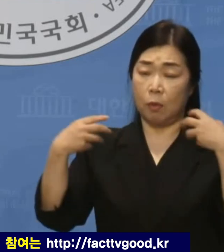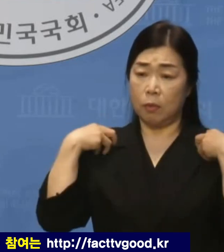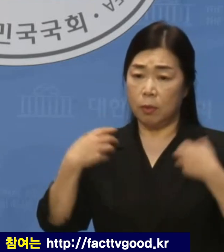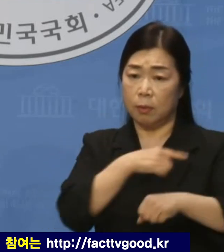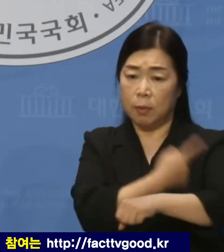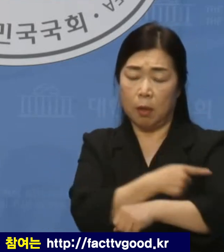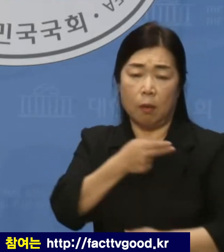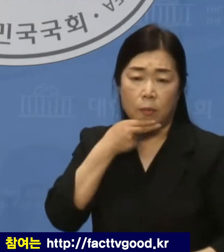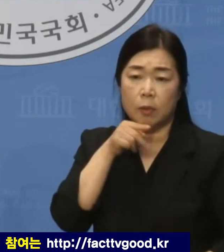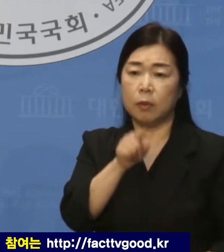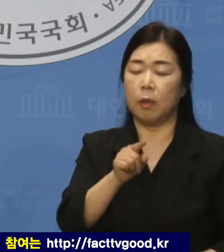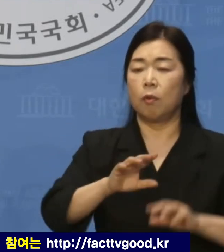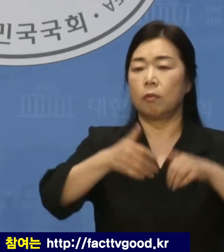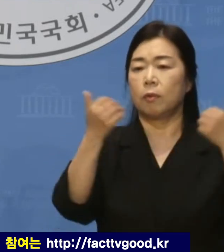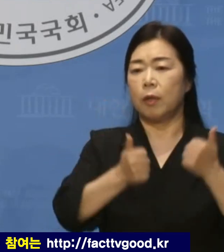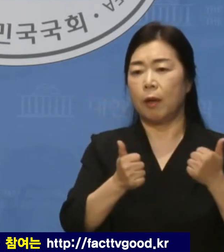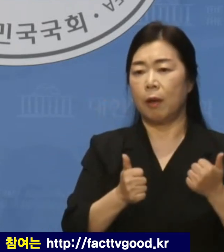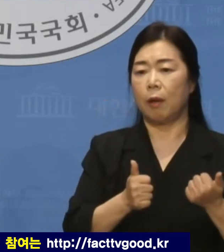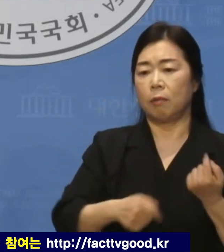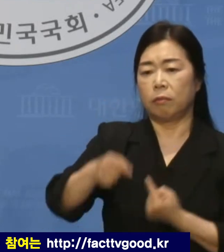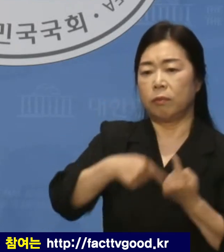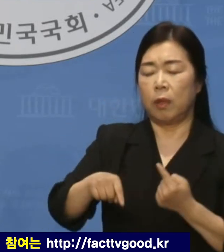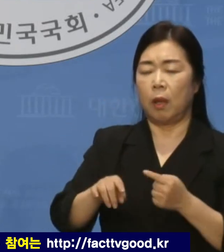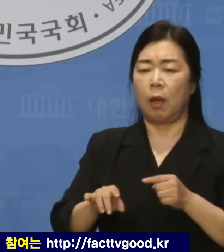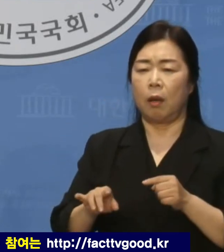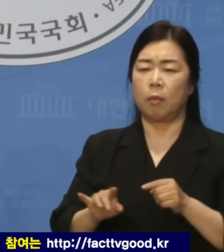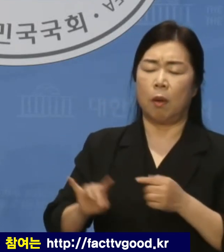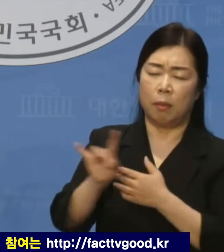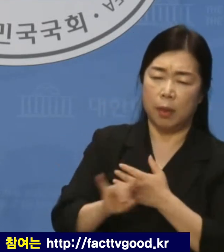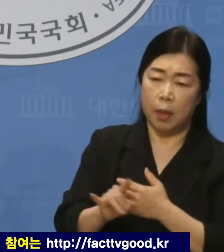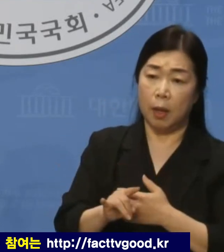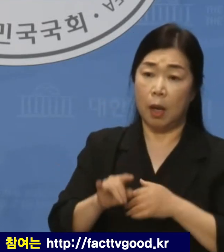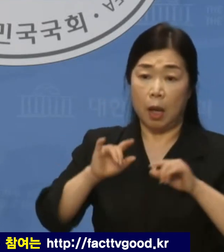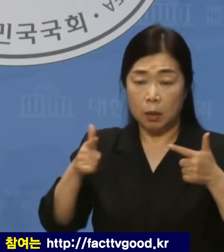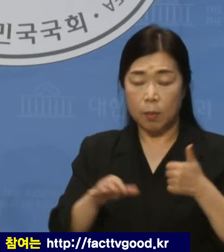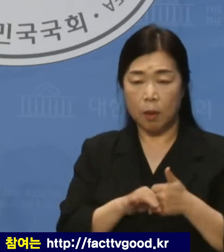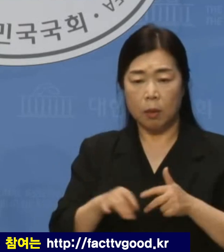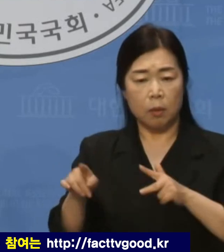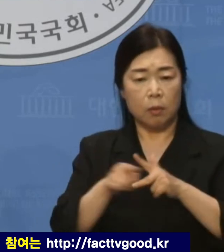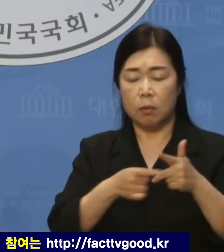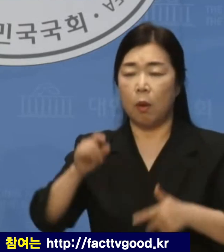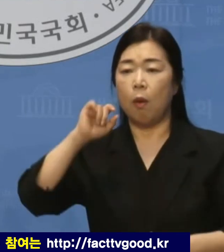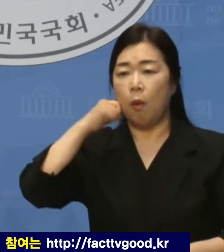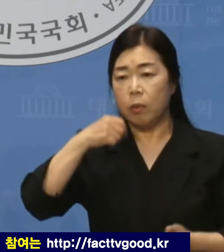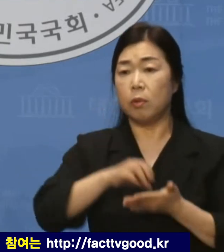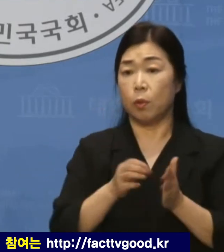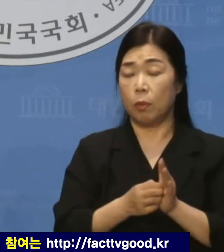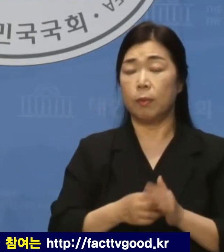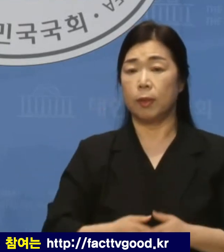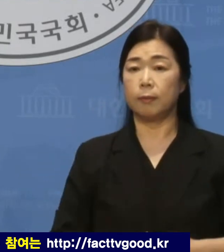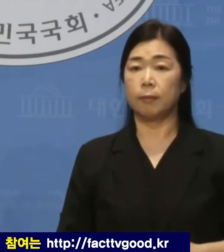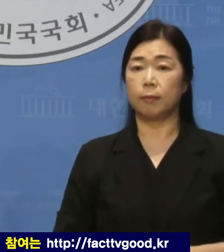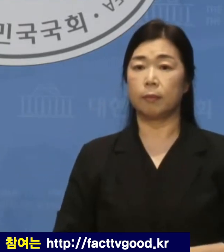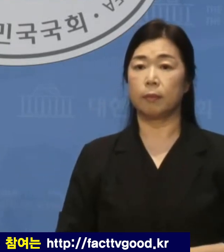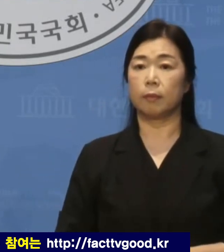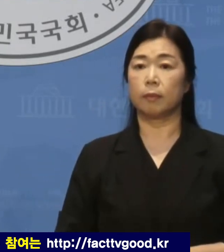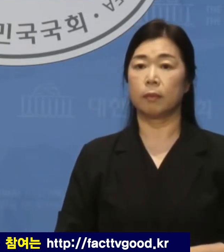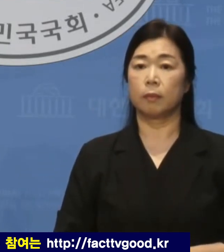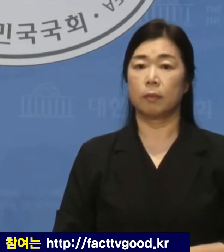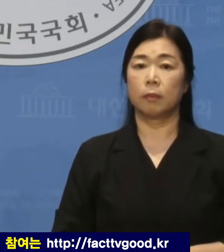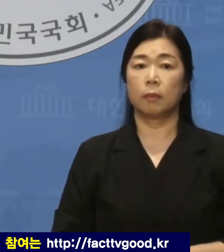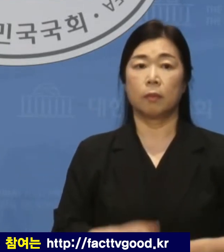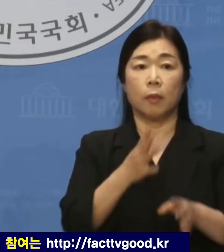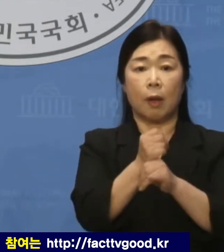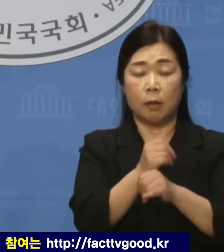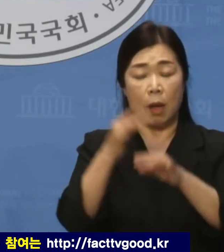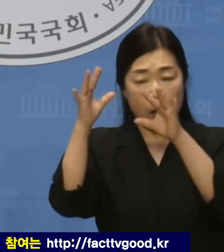책임을 국회 방만 운영으로 가려보겠다는 것이 아니면 이해하기조차 어려운 처사입니다.